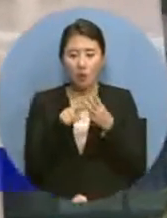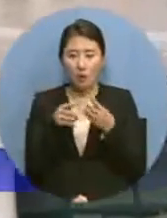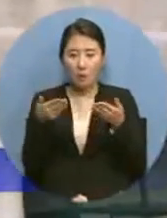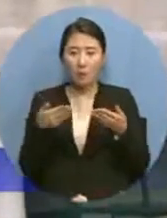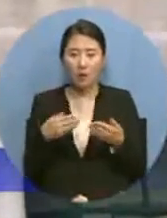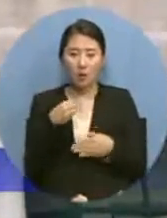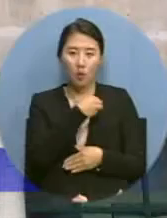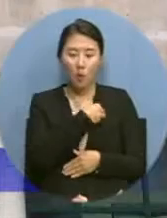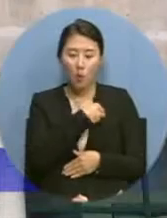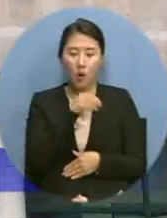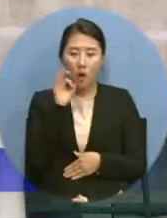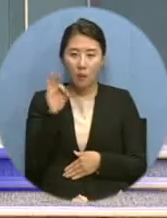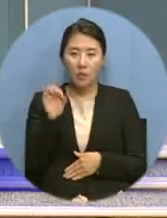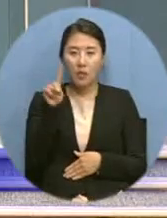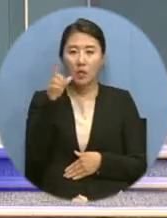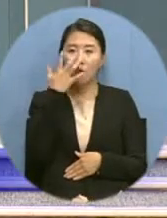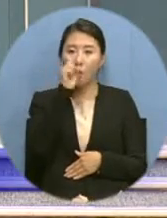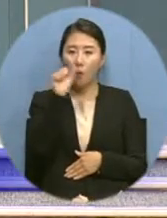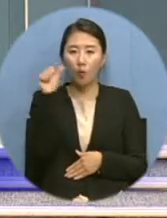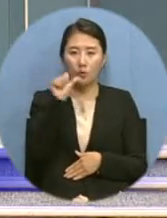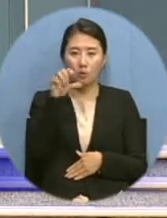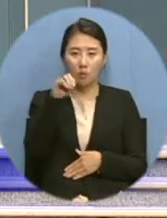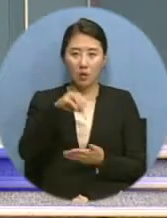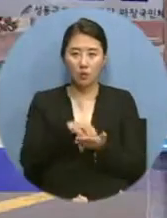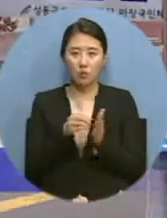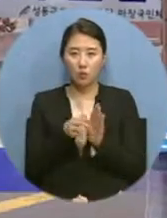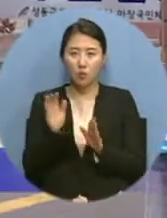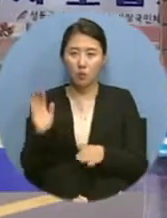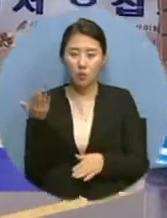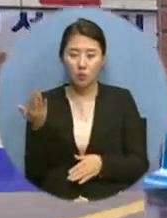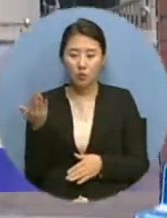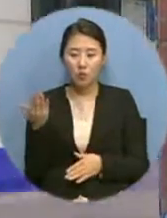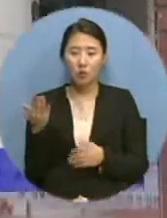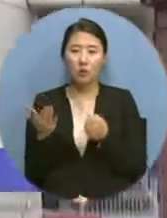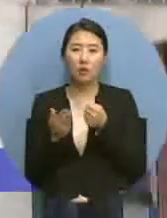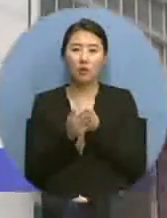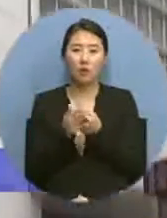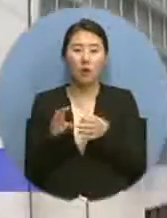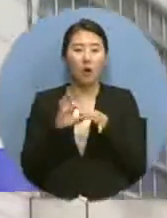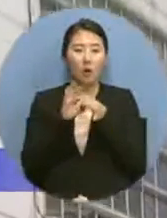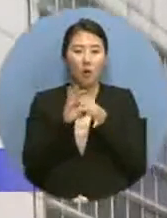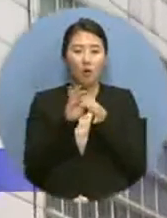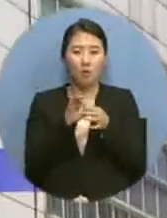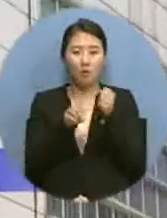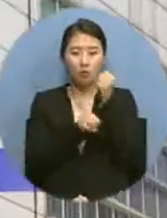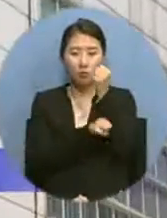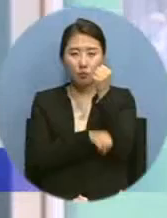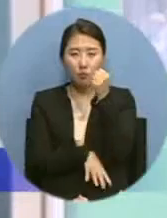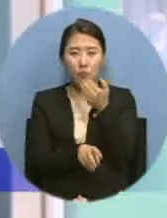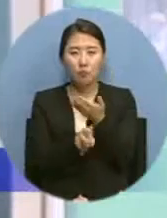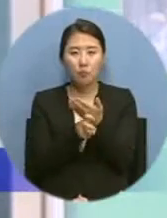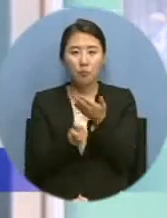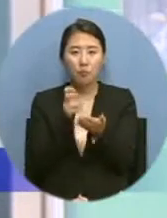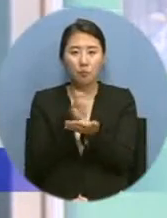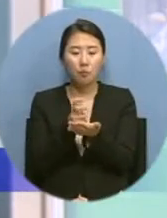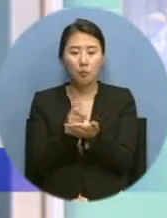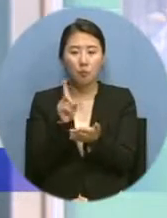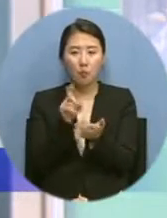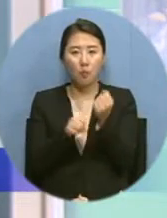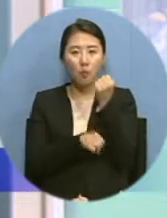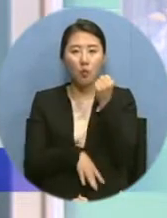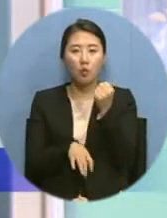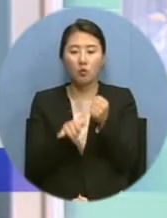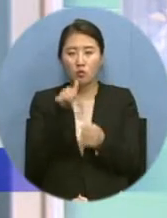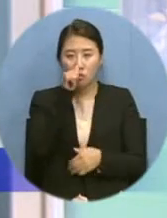받은 연회비만 해도 1억 5천만 원에 달합니다. 그렇다면 관련 조례 어디를 찾아봐도 근거가 없는